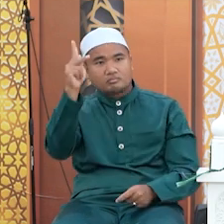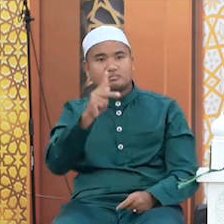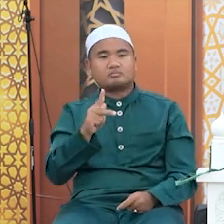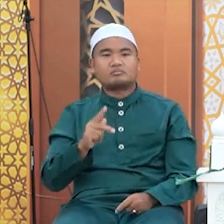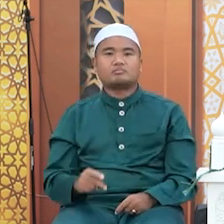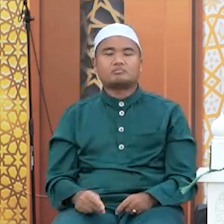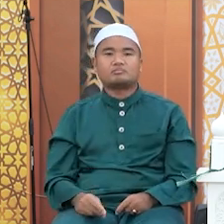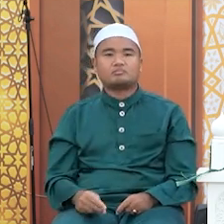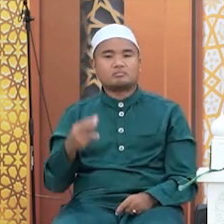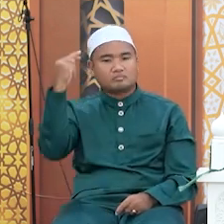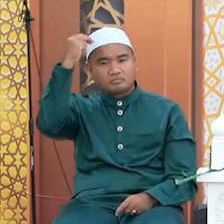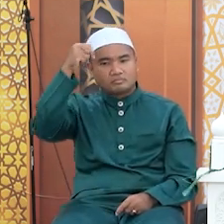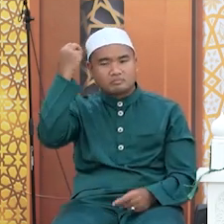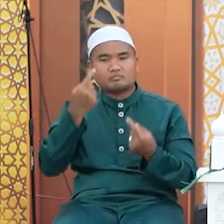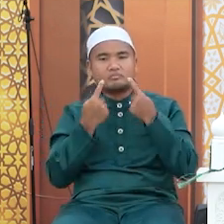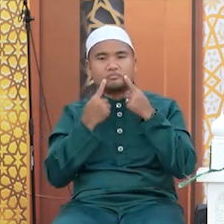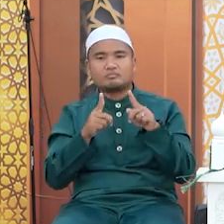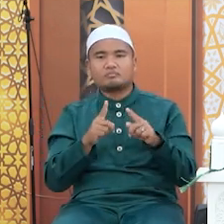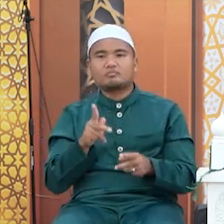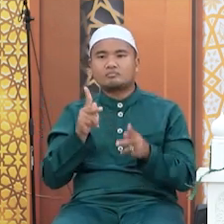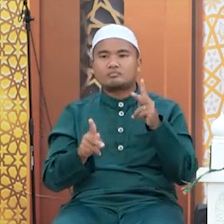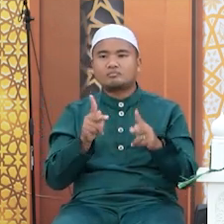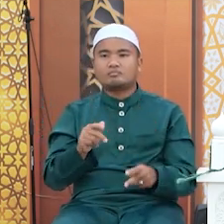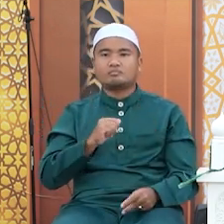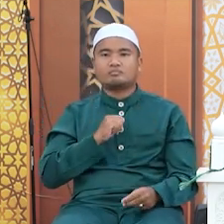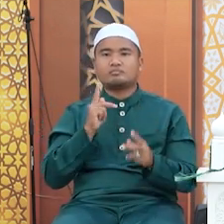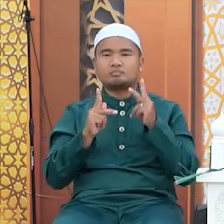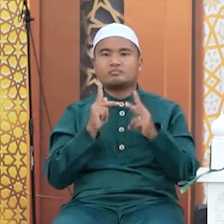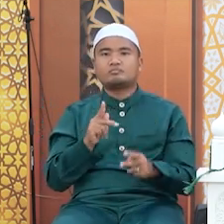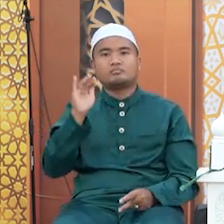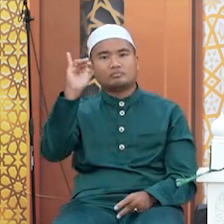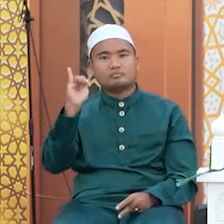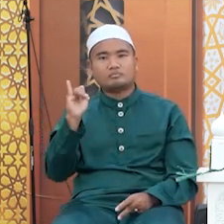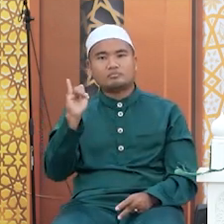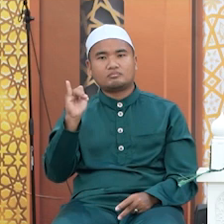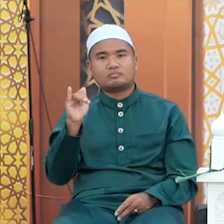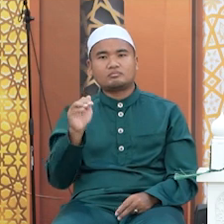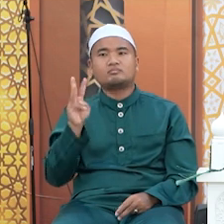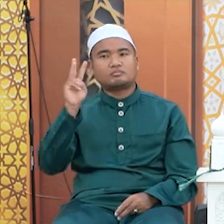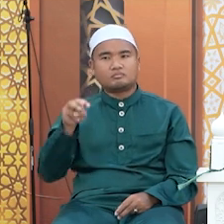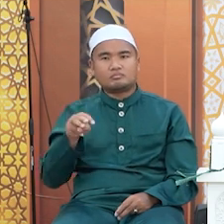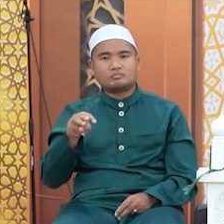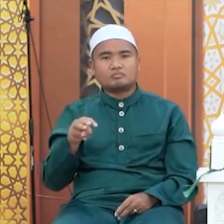kata, "Kalau aku kata ya, maka wajib. Kalau wajib, kamu tak mampu."